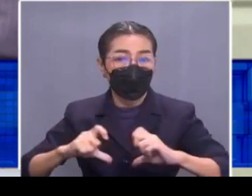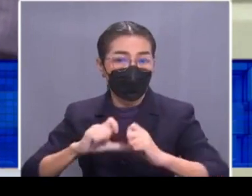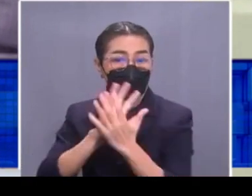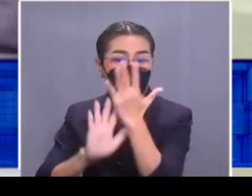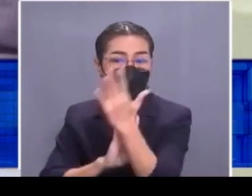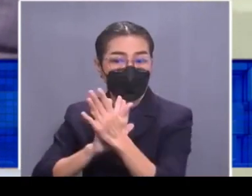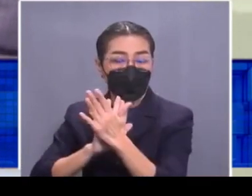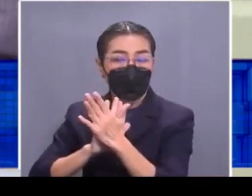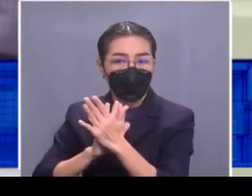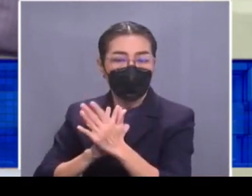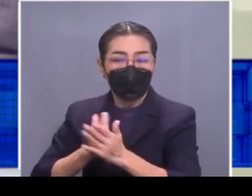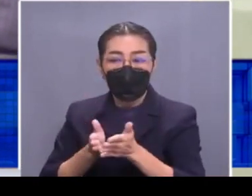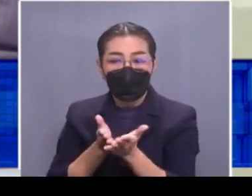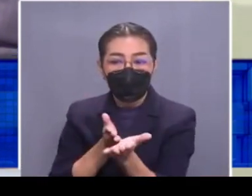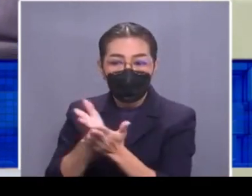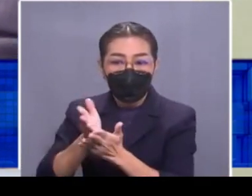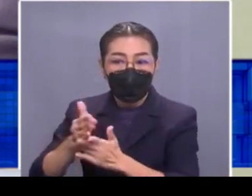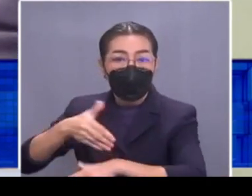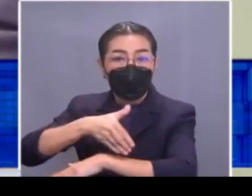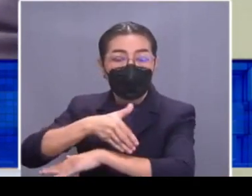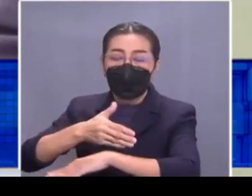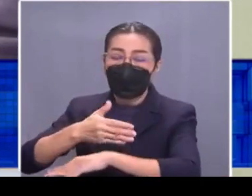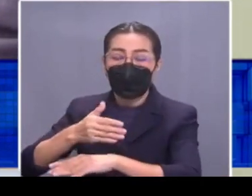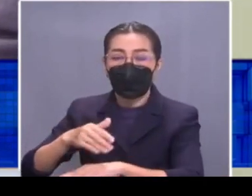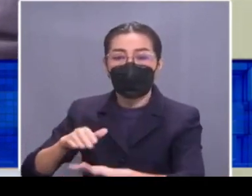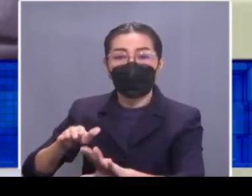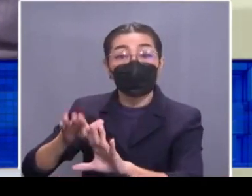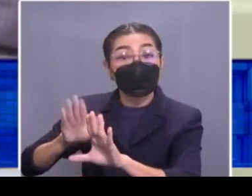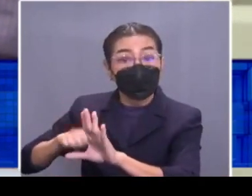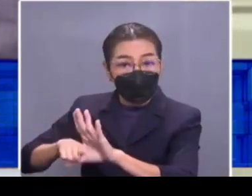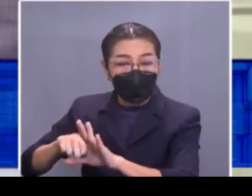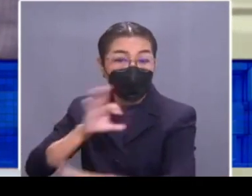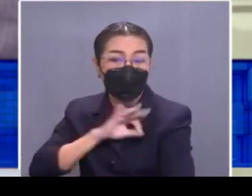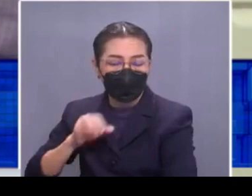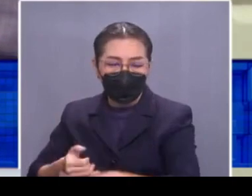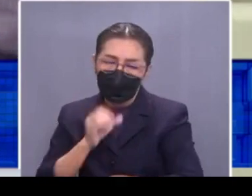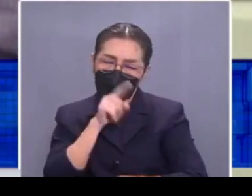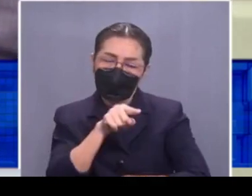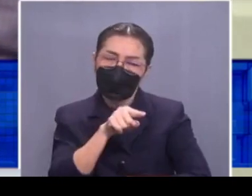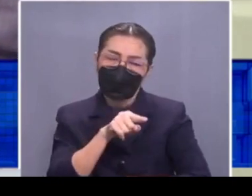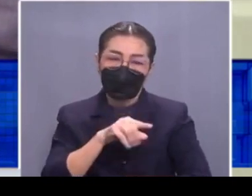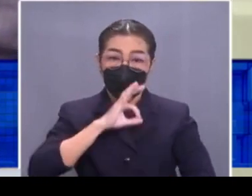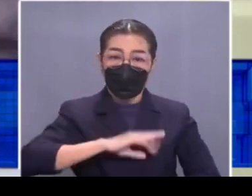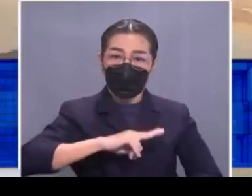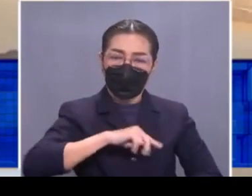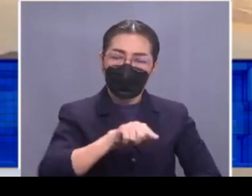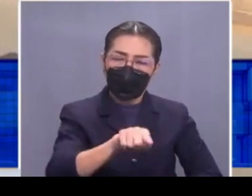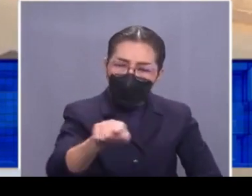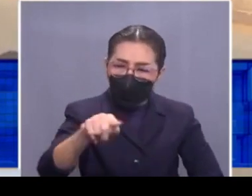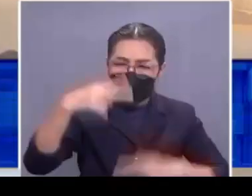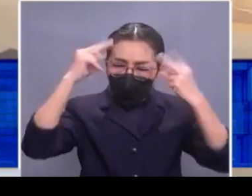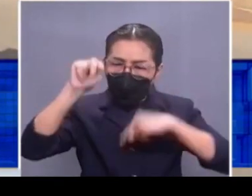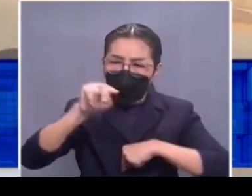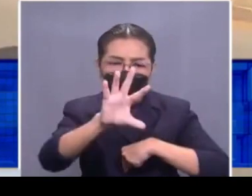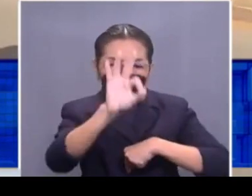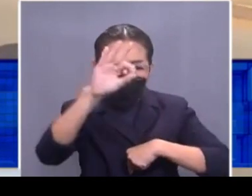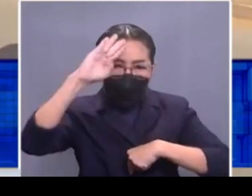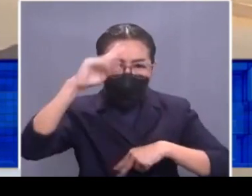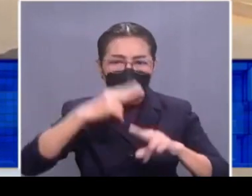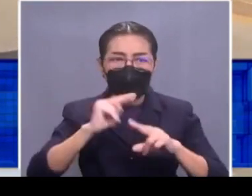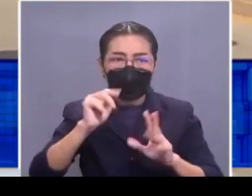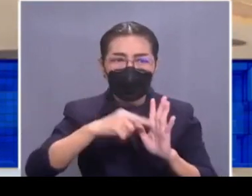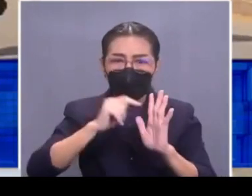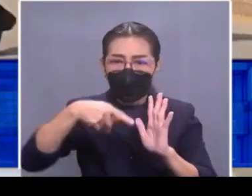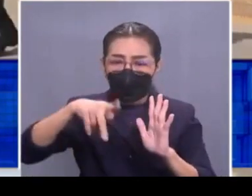ออกมาแสดงความเห็นส่วนตัวประเด็นคัดค้านคำสั่งนายกรัฐมนตรีที่ตั้งให้พลเอกณัฐพลนาคพนิชเป็นผอ.ศบค.ส่วนหน้า